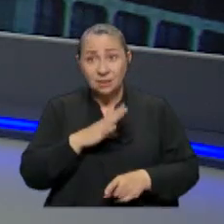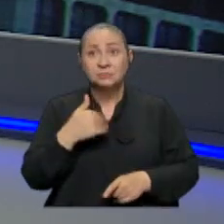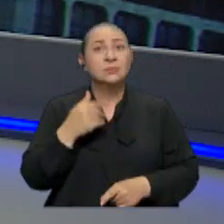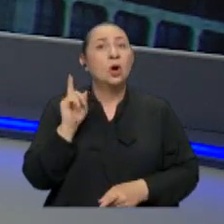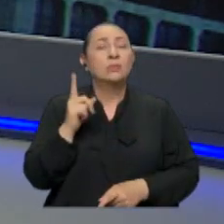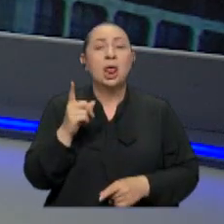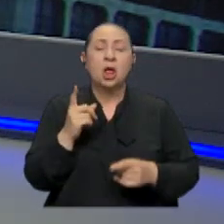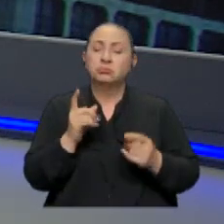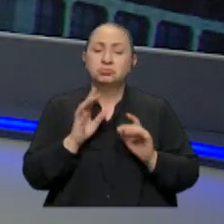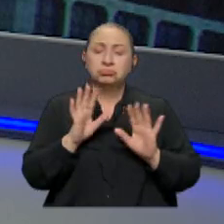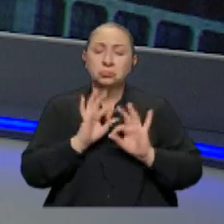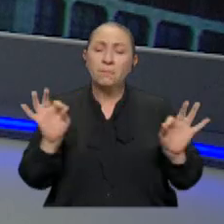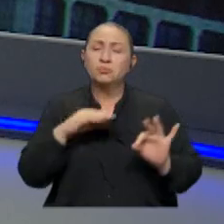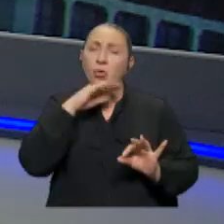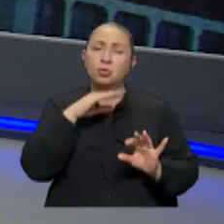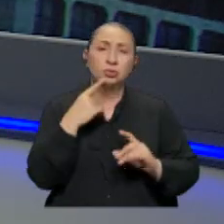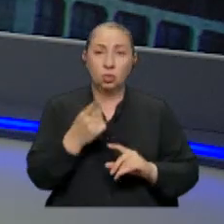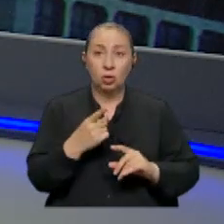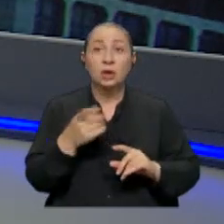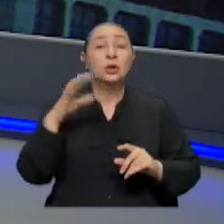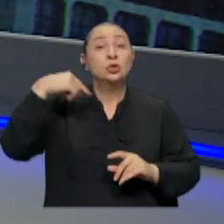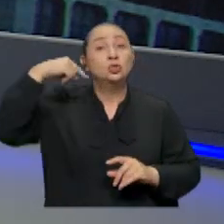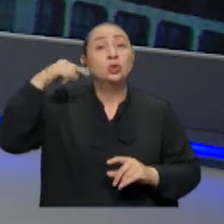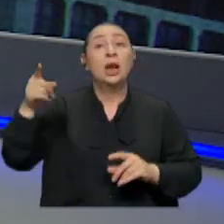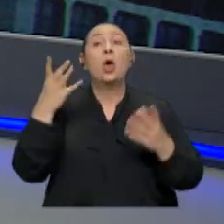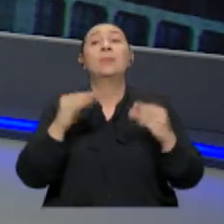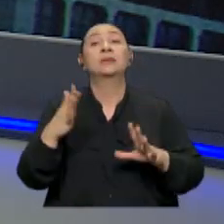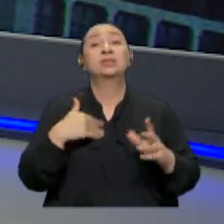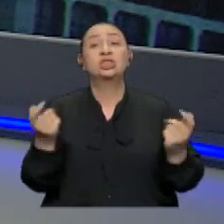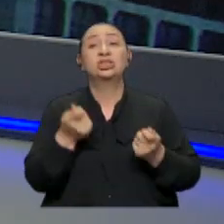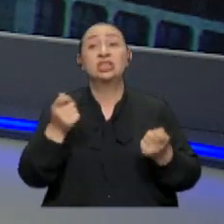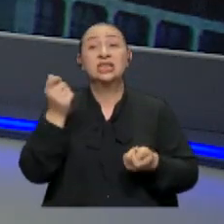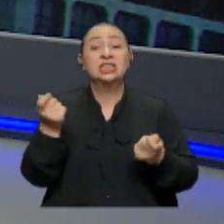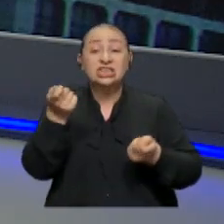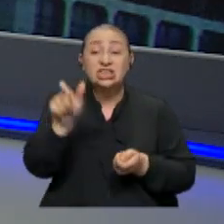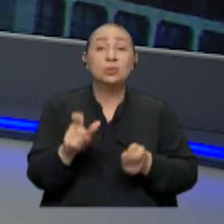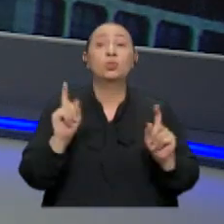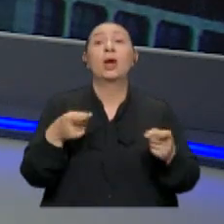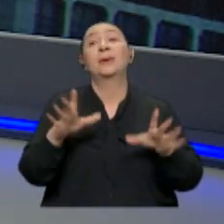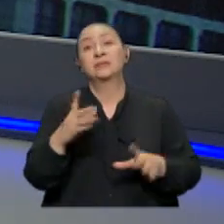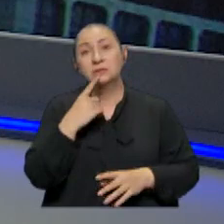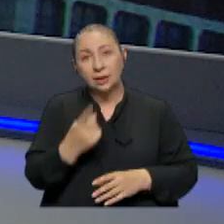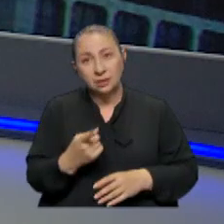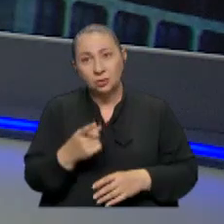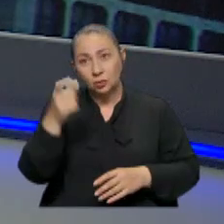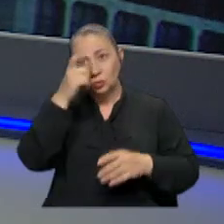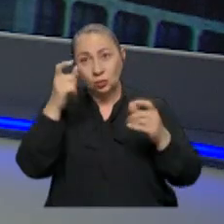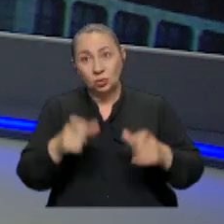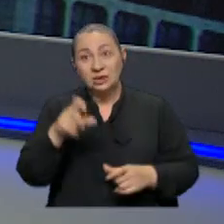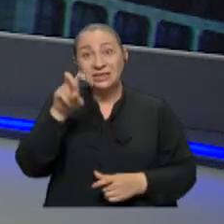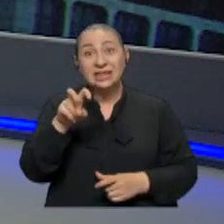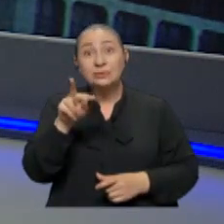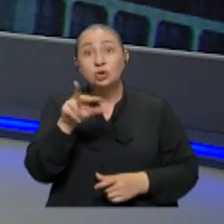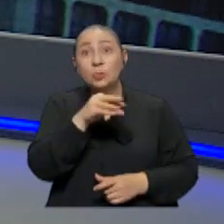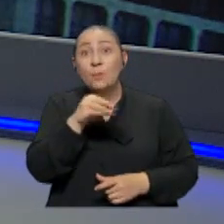bizim öğretmen açığımız yoktu deniyor mesela yine Suriyeliler olmasa Biz de çalıştıracak işçi bulamazdık Ben de ülkede